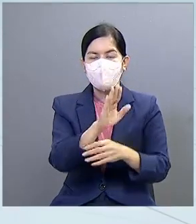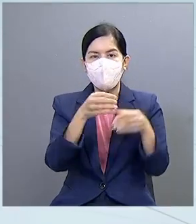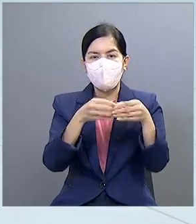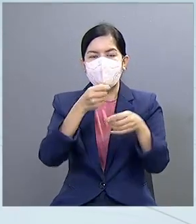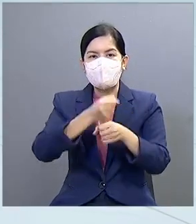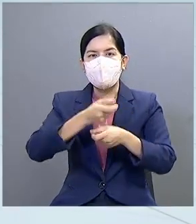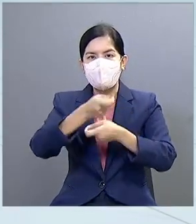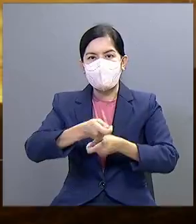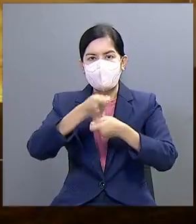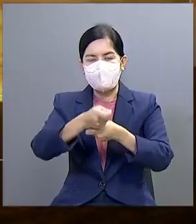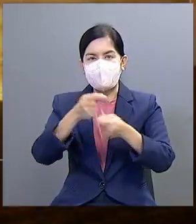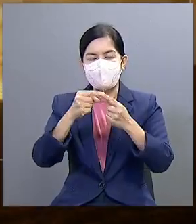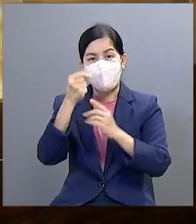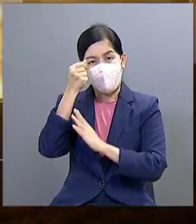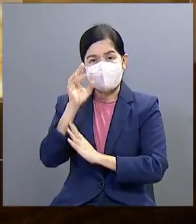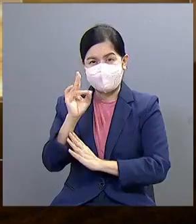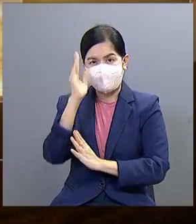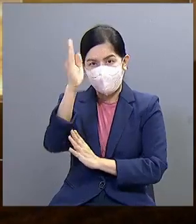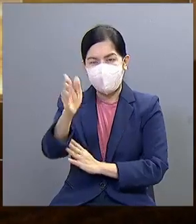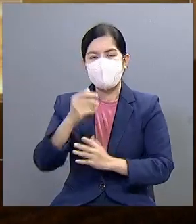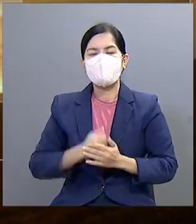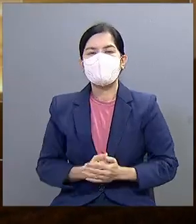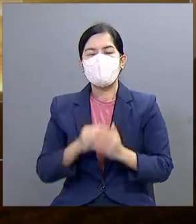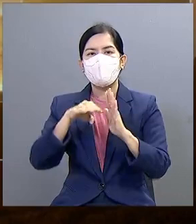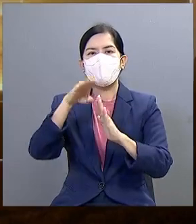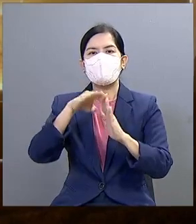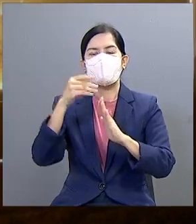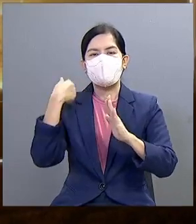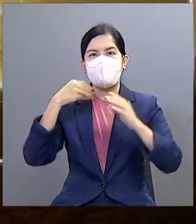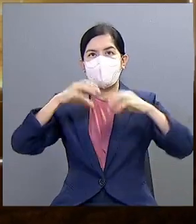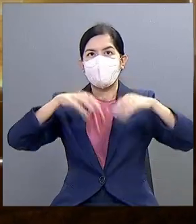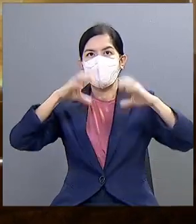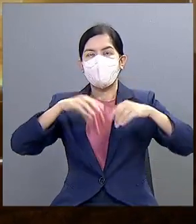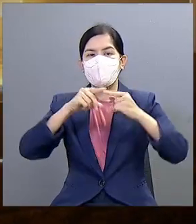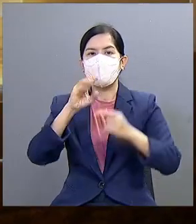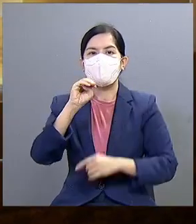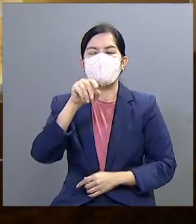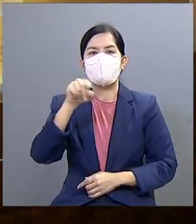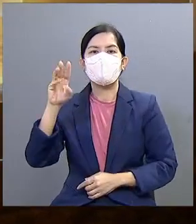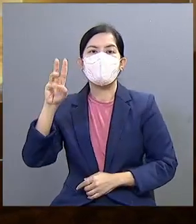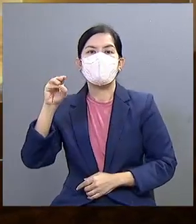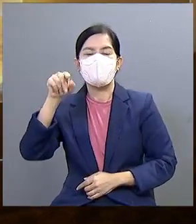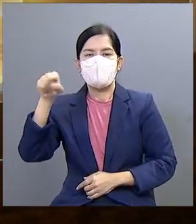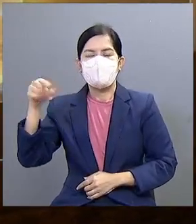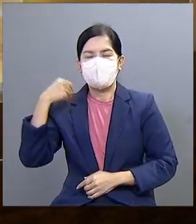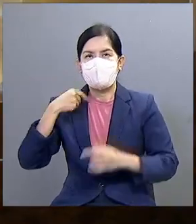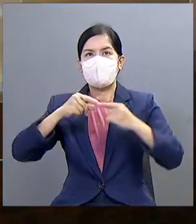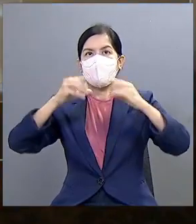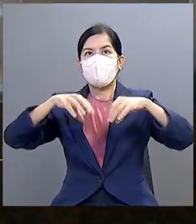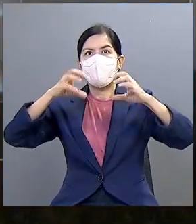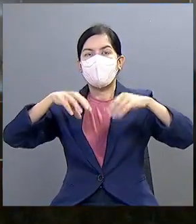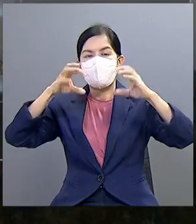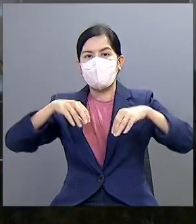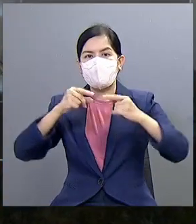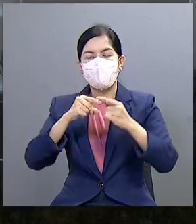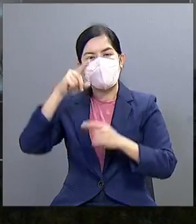ากันต่อค่ะภาคเหนือมีฝนฟ้าคะนอง 40-60% ของพื้นที่และมีฝนตกหนักบางแห่งโดยในช่วงระหว่างวันเสาร์ถึงวันอัง